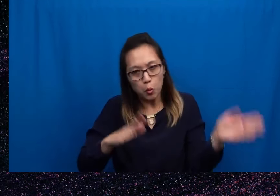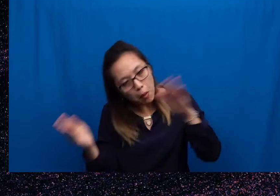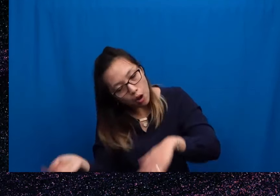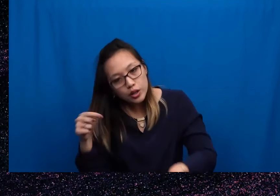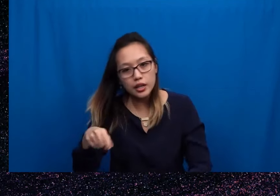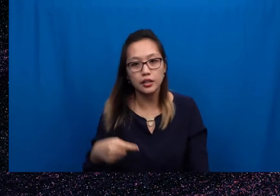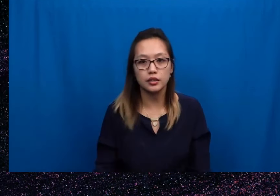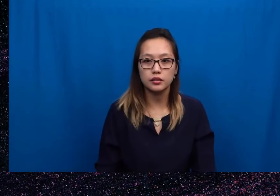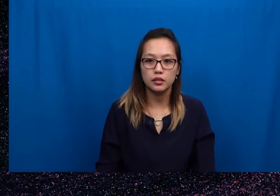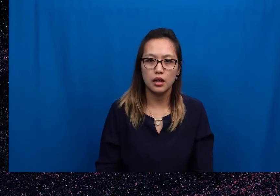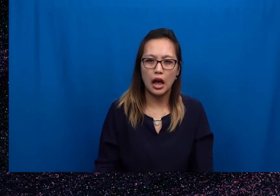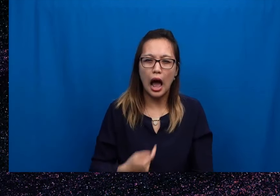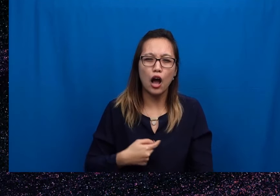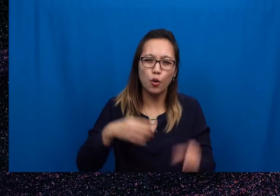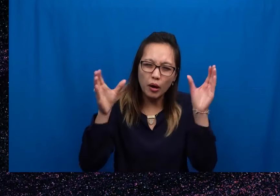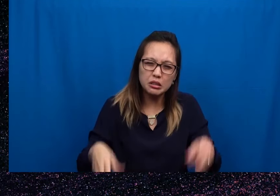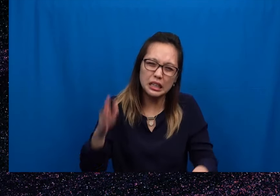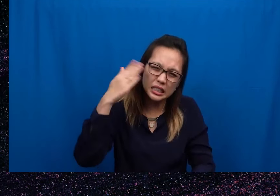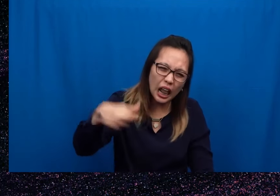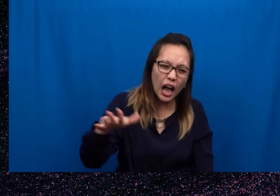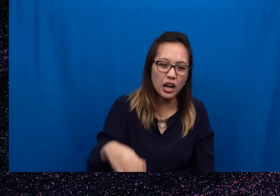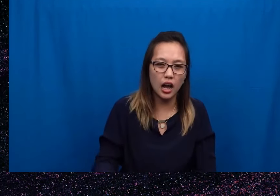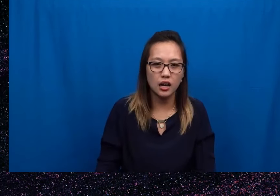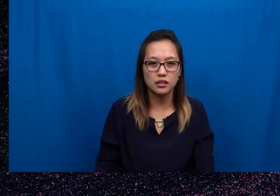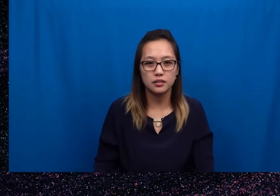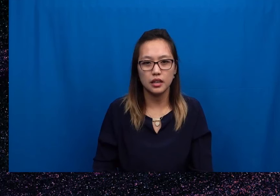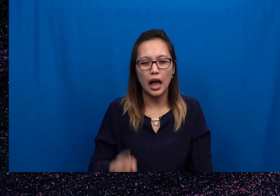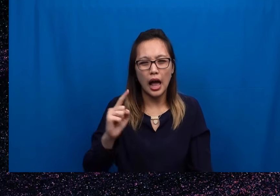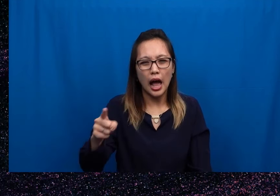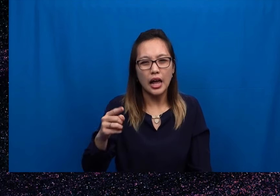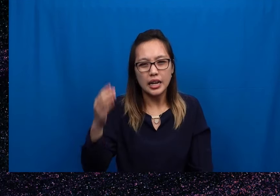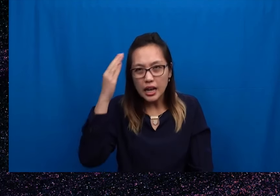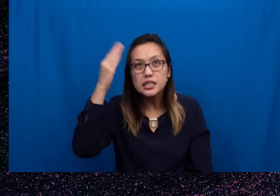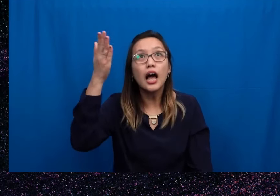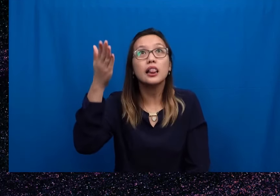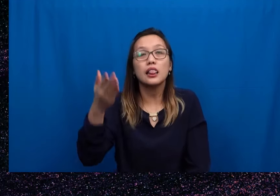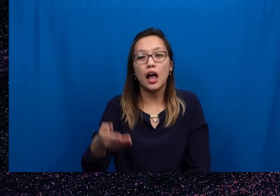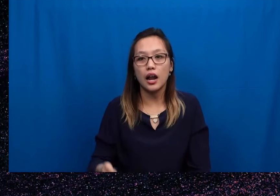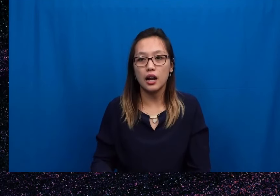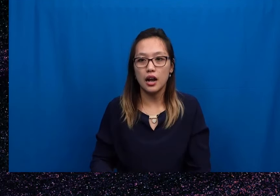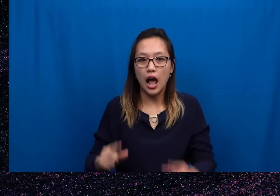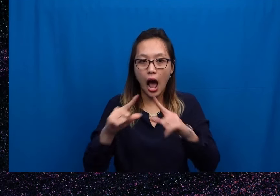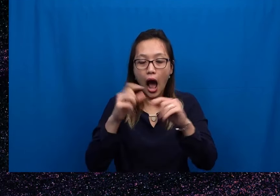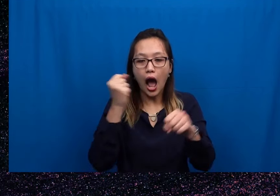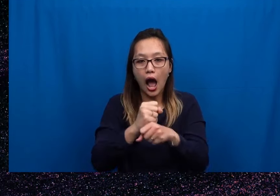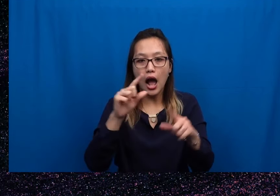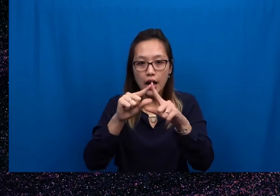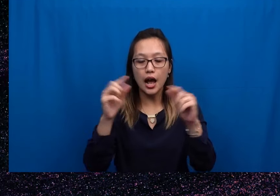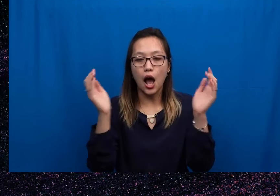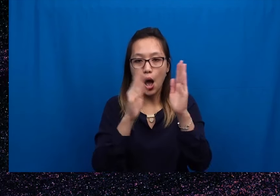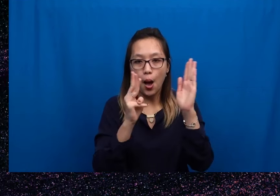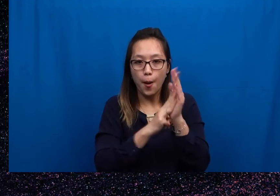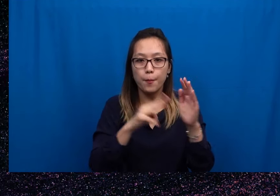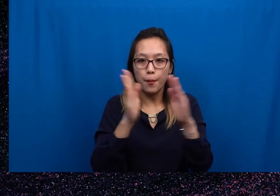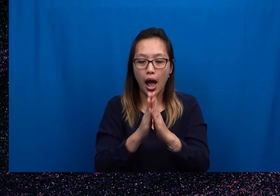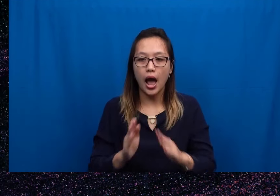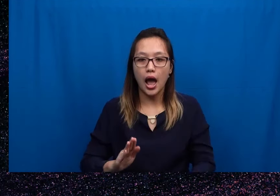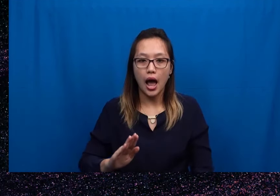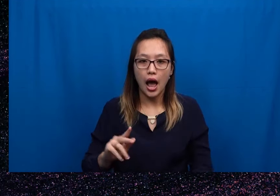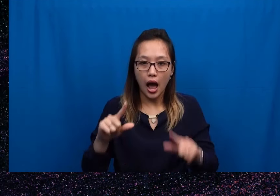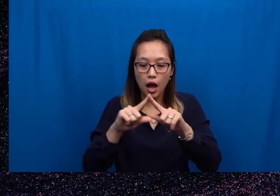Aku manusia celaka. Itu artinya dia sadar bahwa agama tidak dapat menyelamatkannya. Hukum agama juga tidak